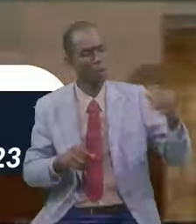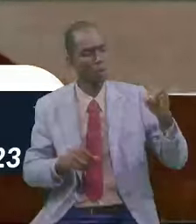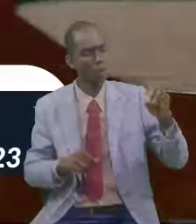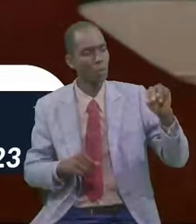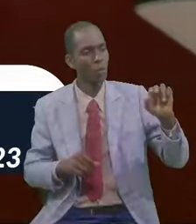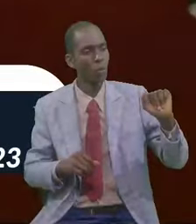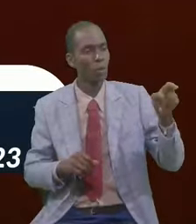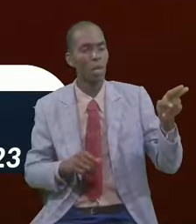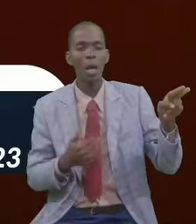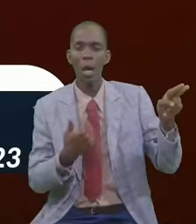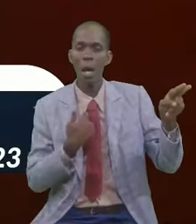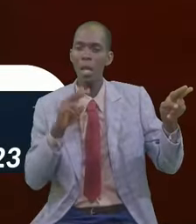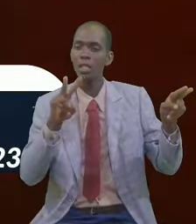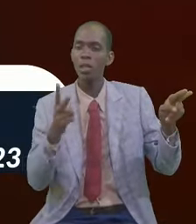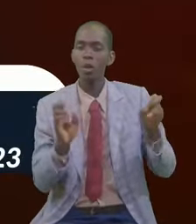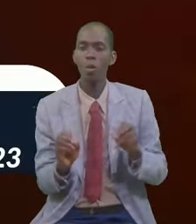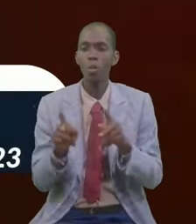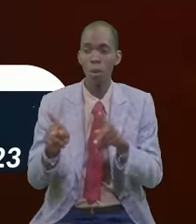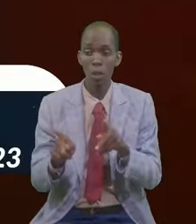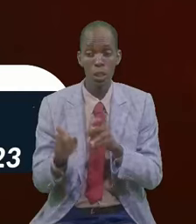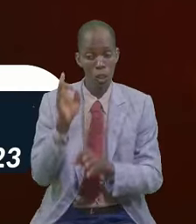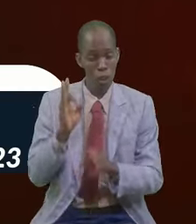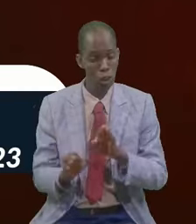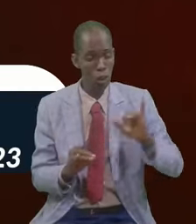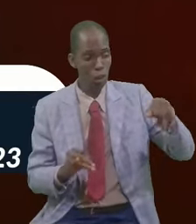seconde chance. Et maintenant,